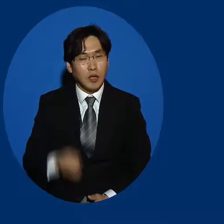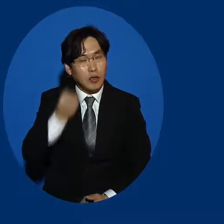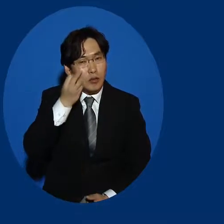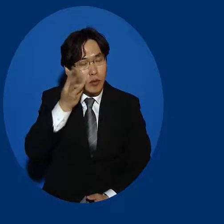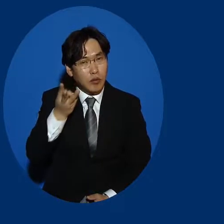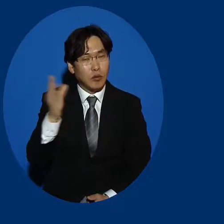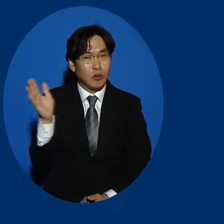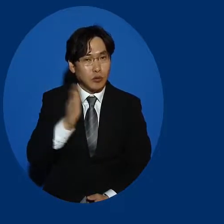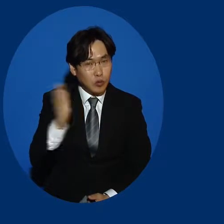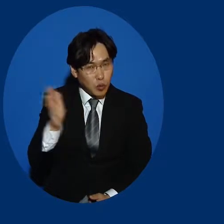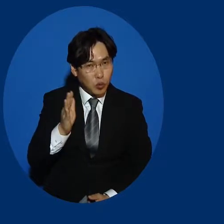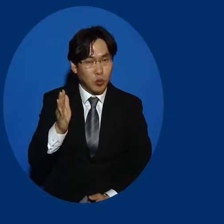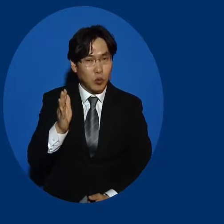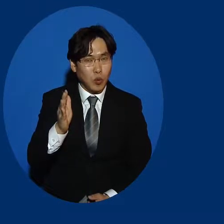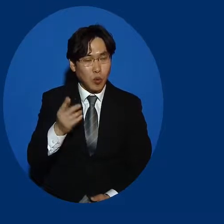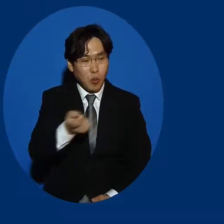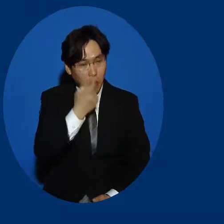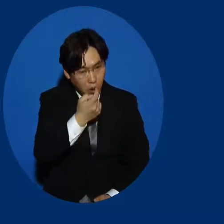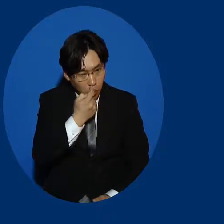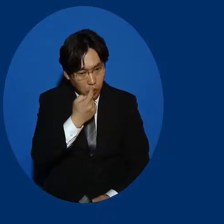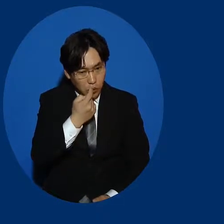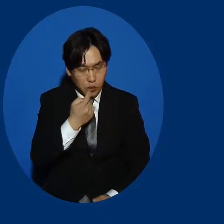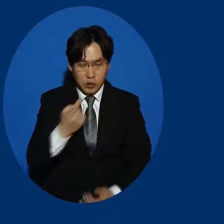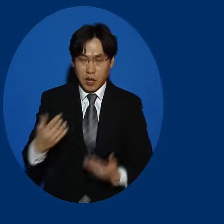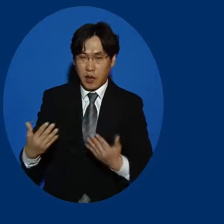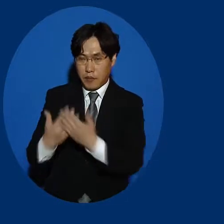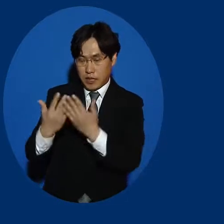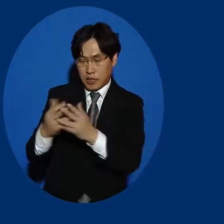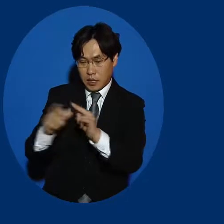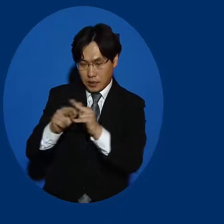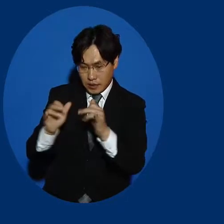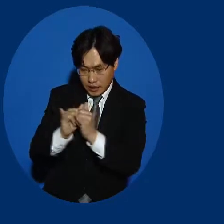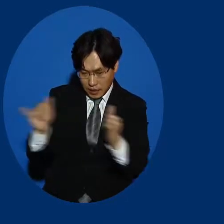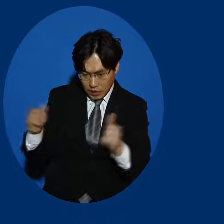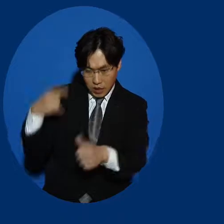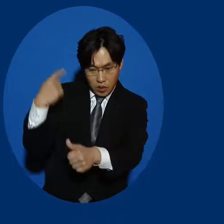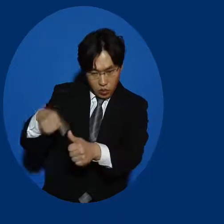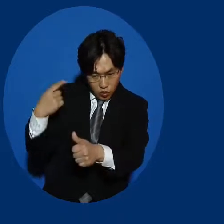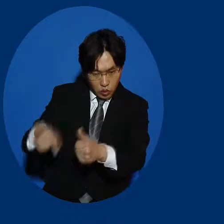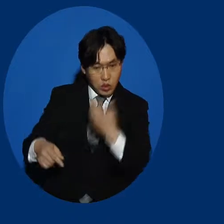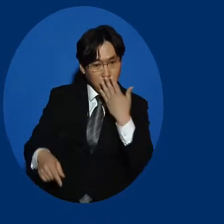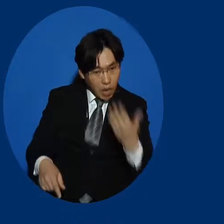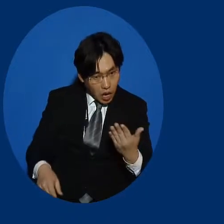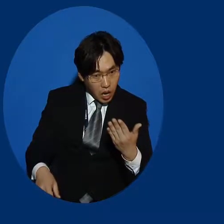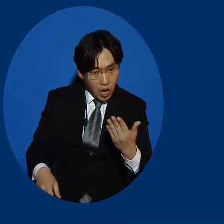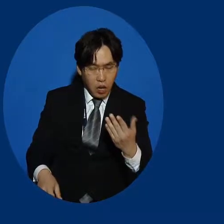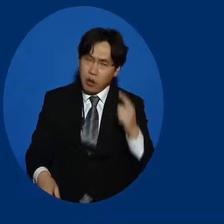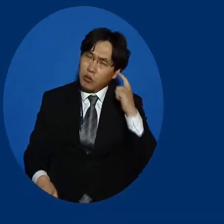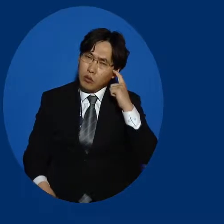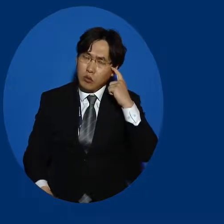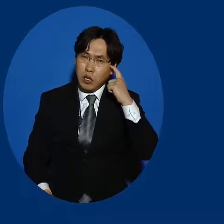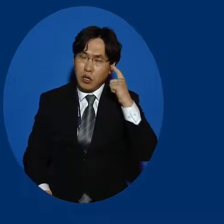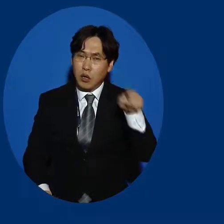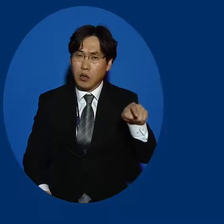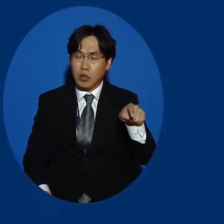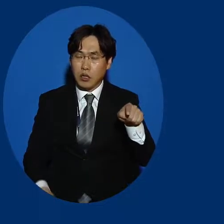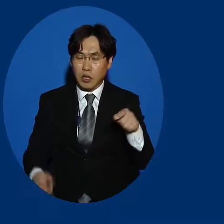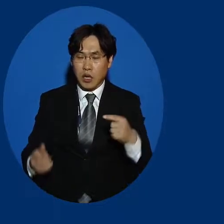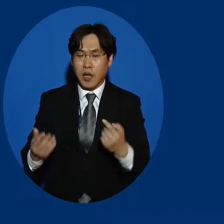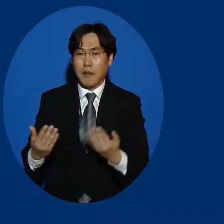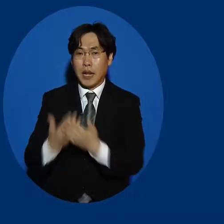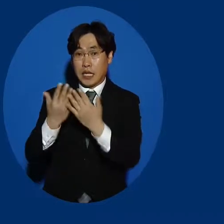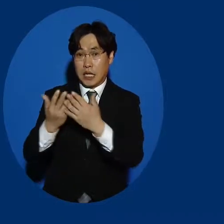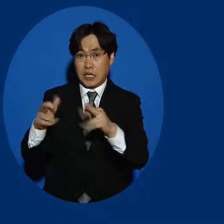3개월 정도 요가를 배워서 발달장애인들을 가르칠 수 있다고 생각하는 이 자체가 발달장애인들에